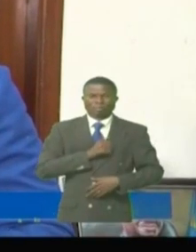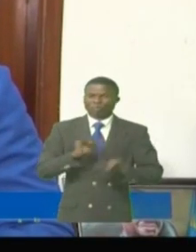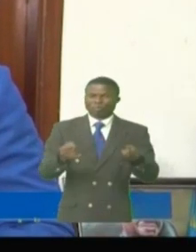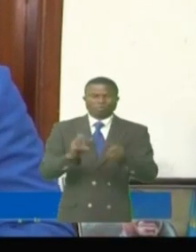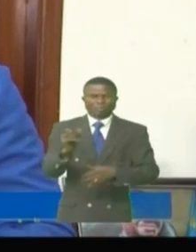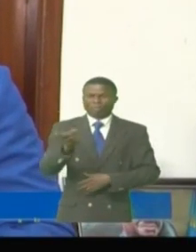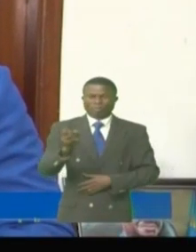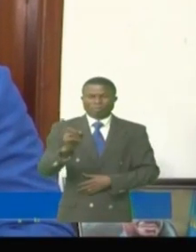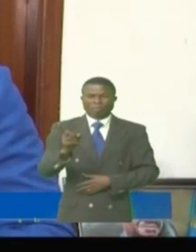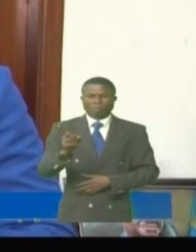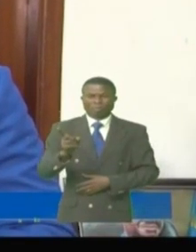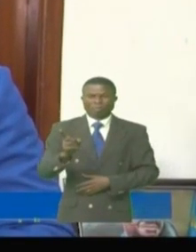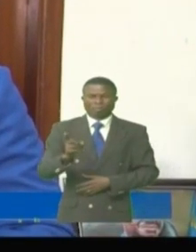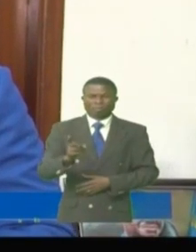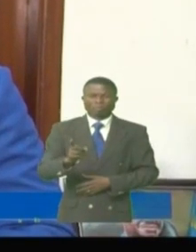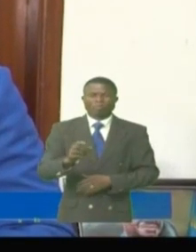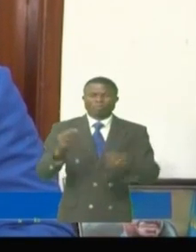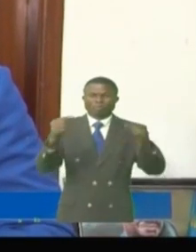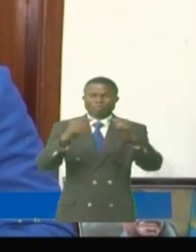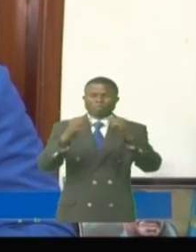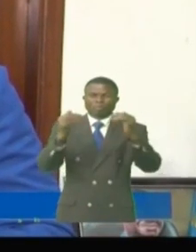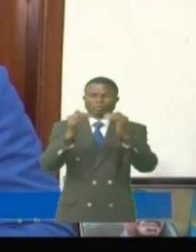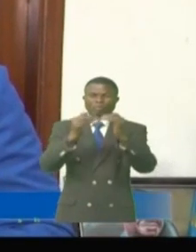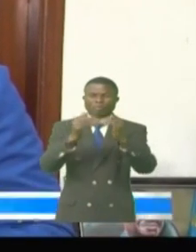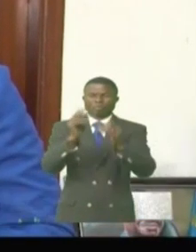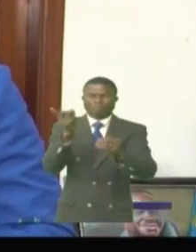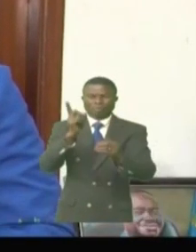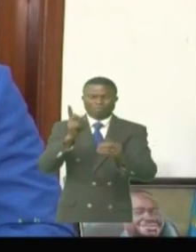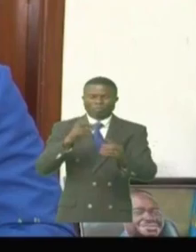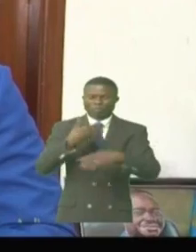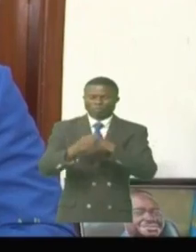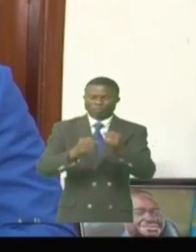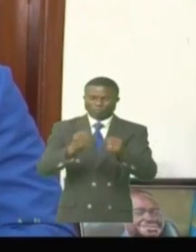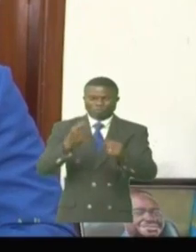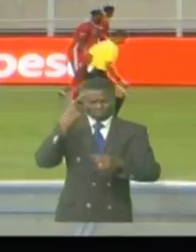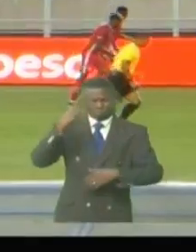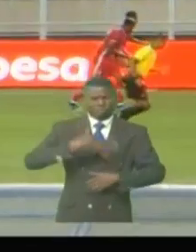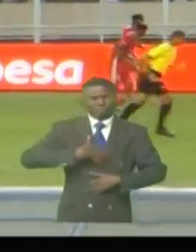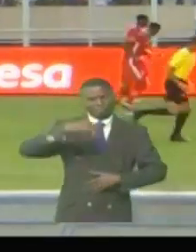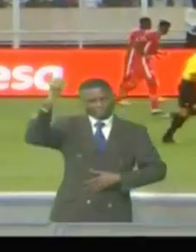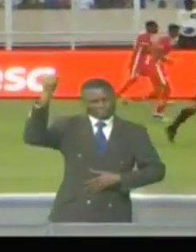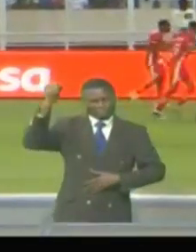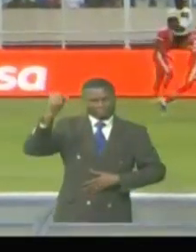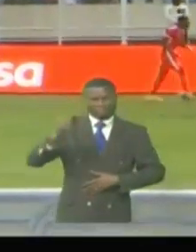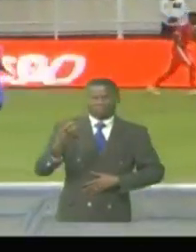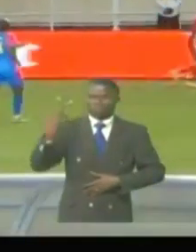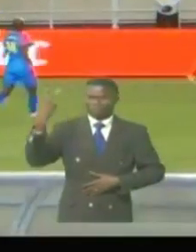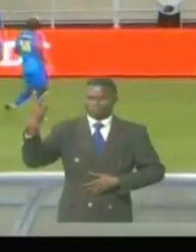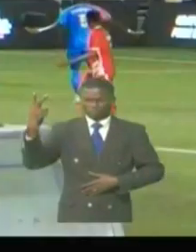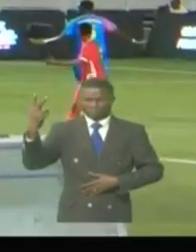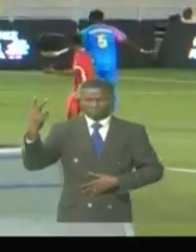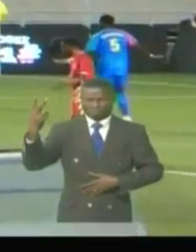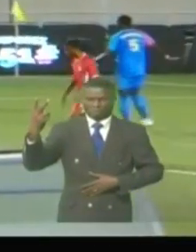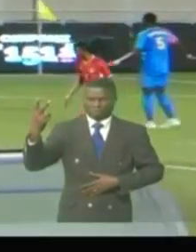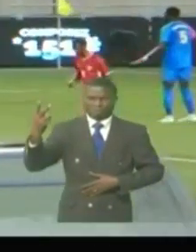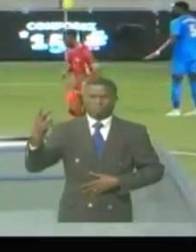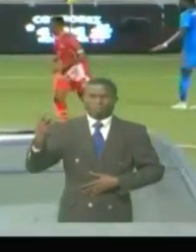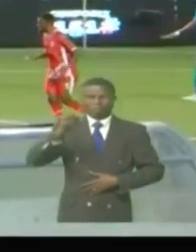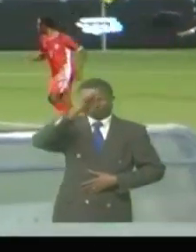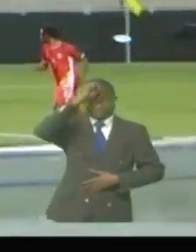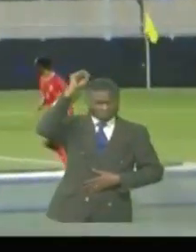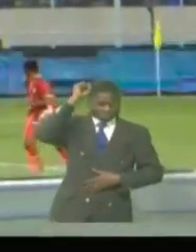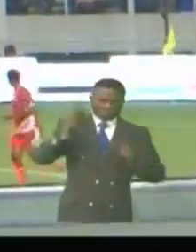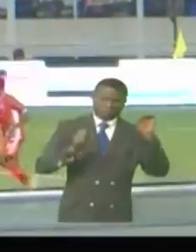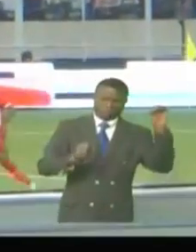un score d'égalité, mais ils ont mis la barre plus haut en cherchant de gagner à